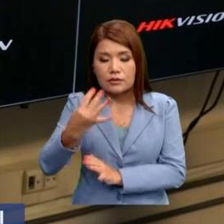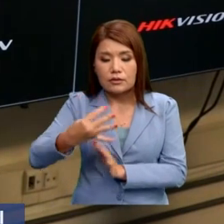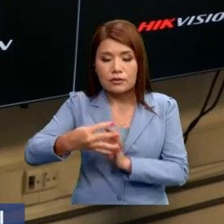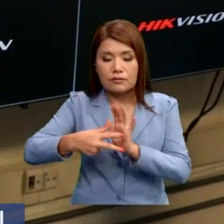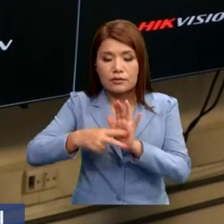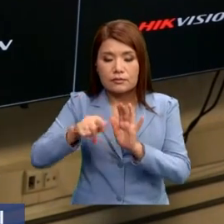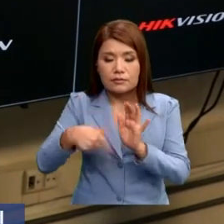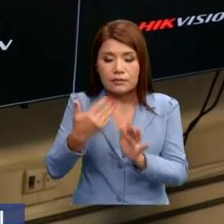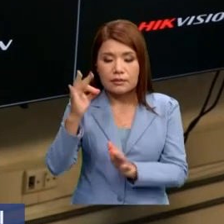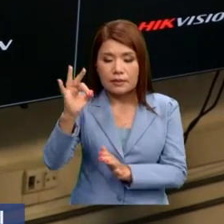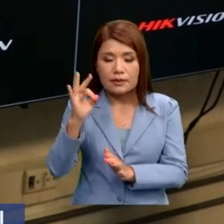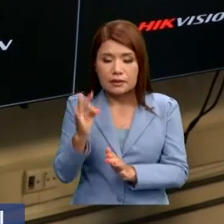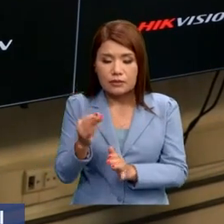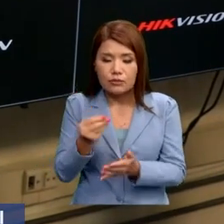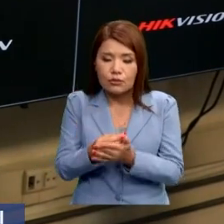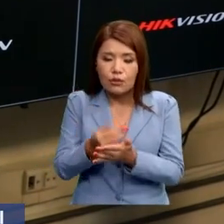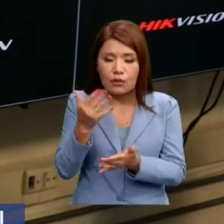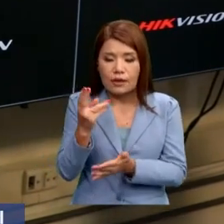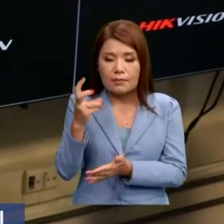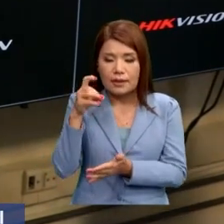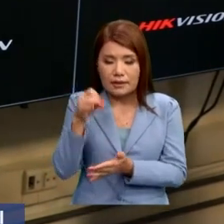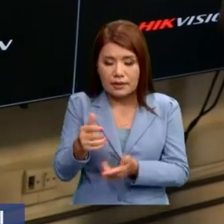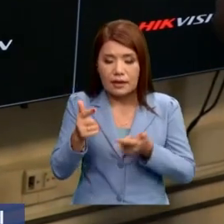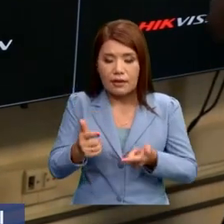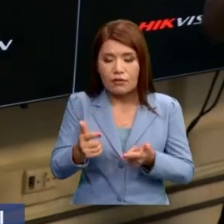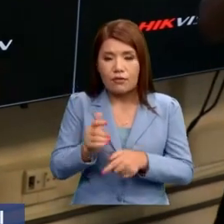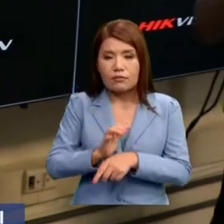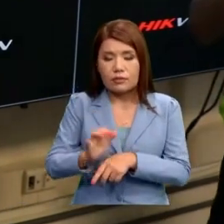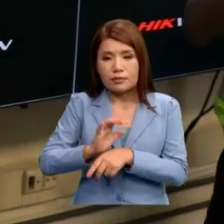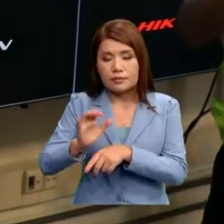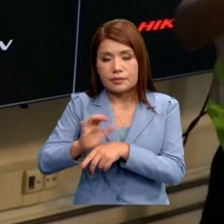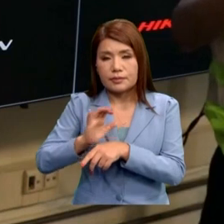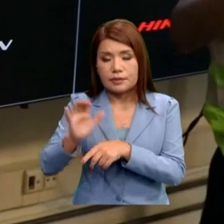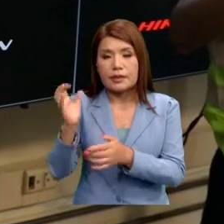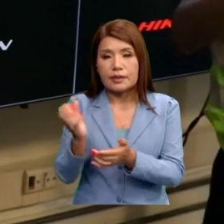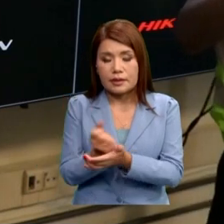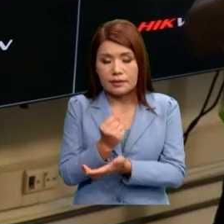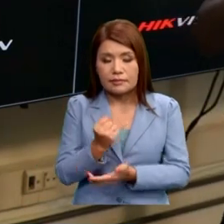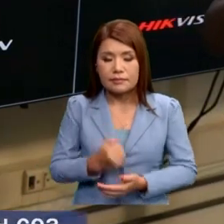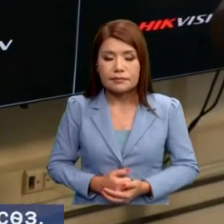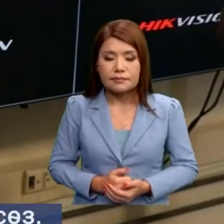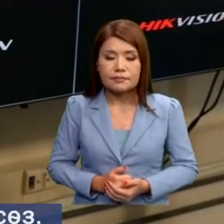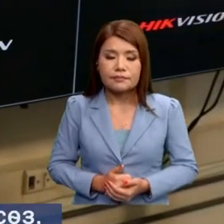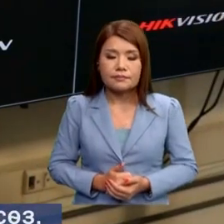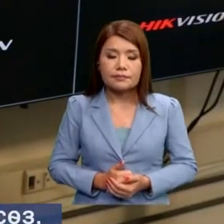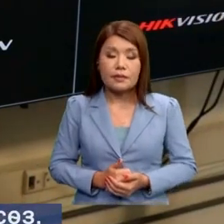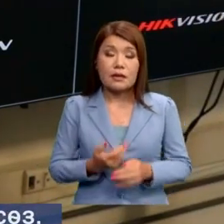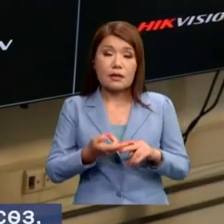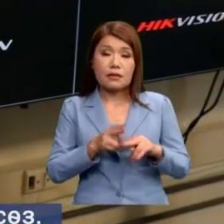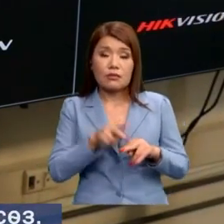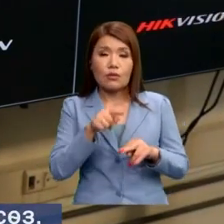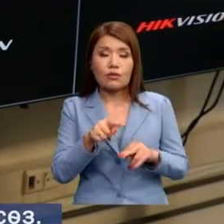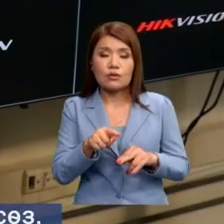ценный компонент и готовую продукцию с содержанием 48,5%. Это